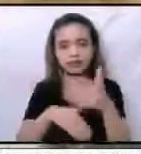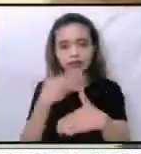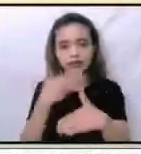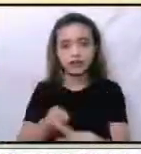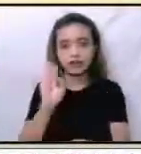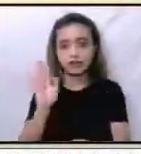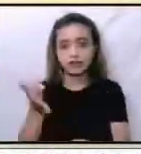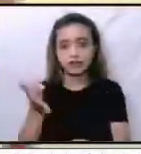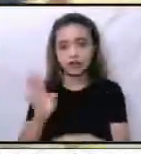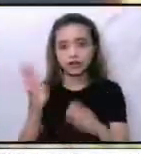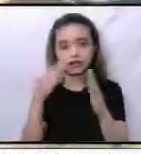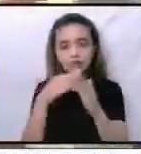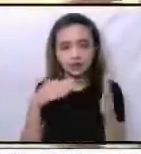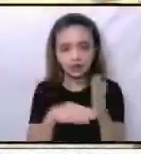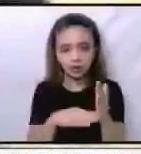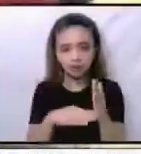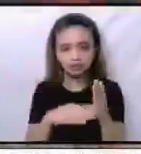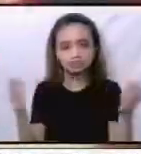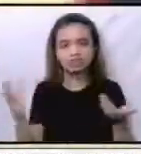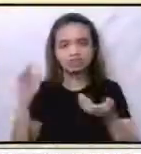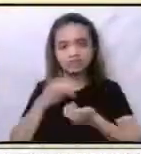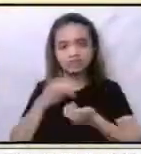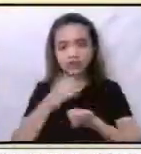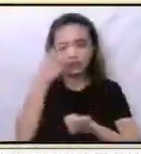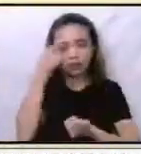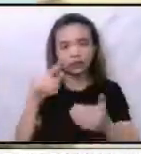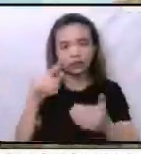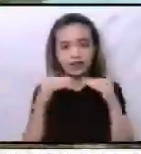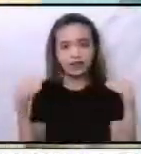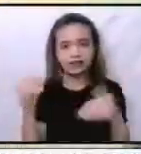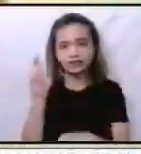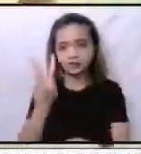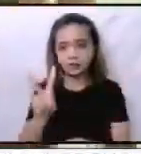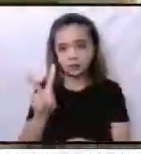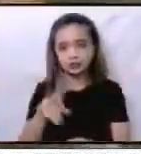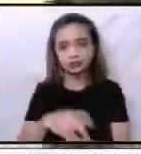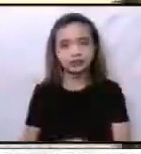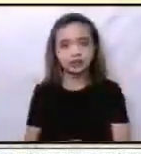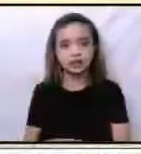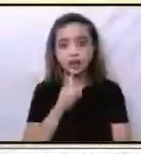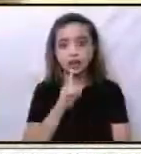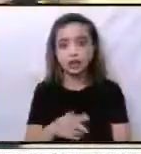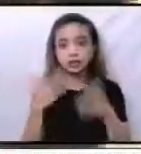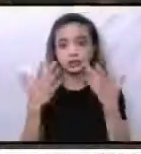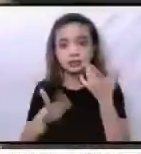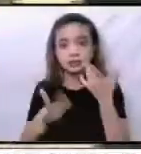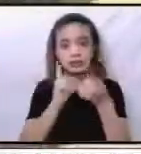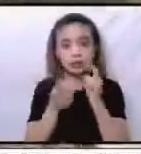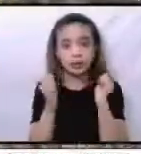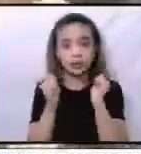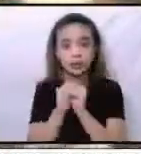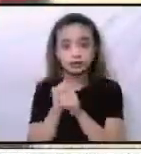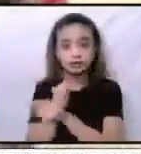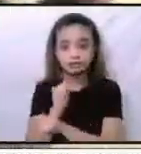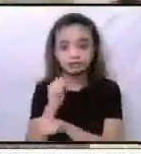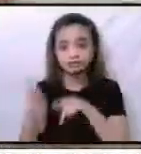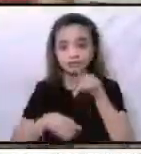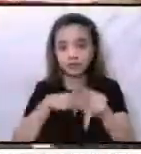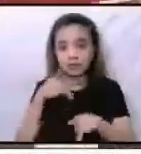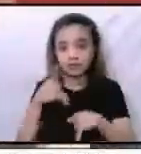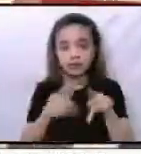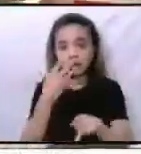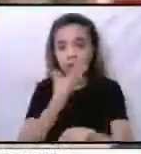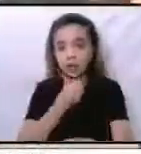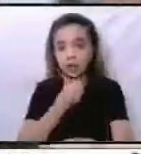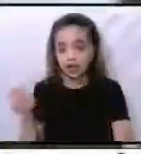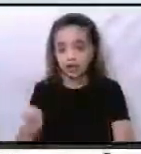ang ridership para sa Phase 2. Kanina, may mga nakausap tayo, ilang mga kabibe natin na bumabiyahe dito sa EDSA